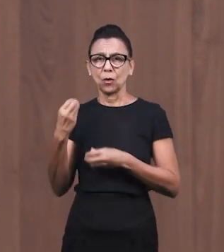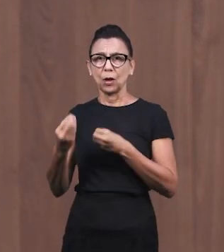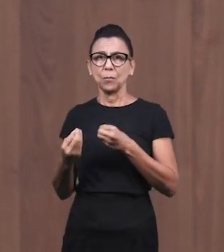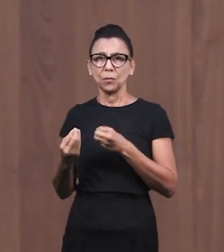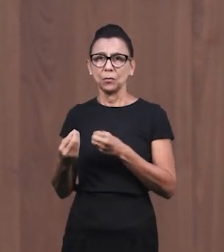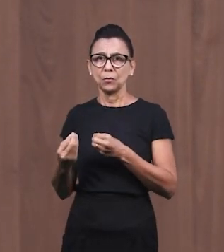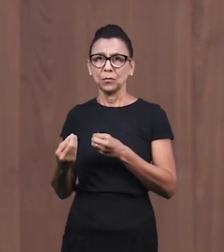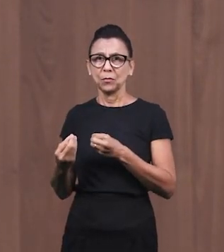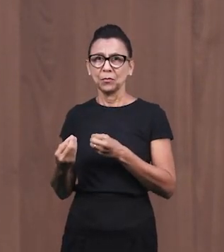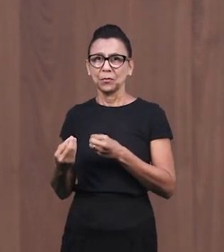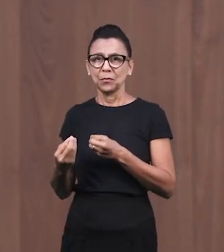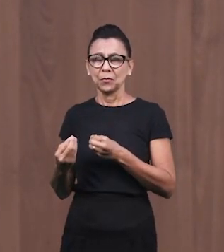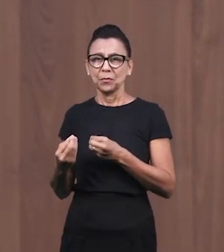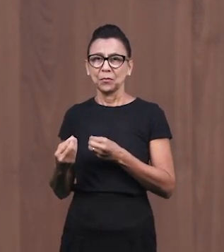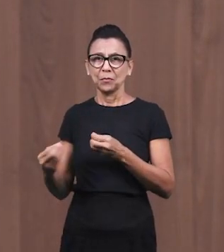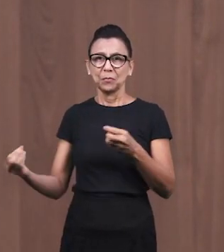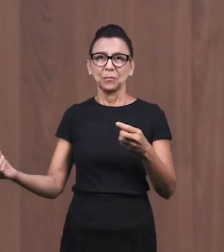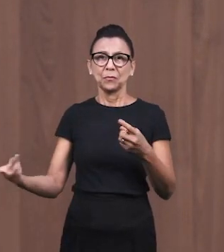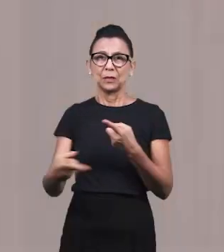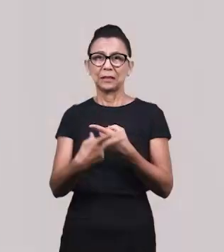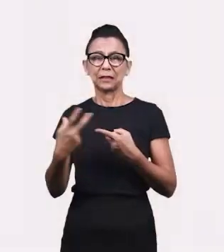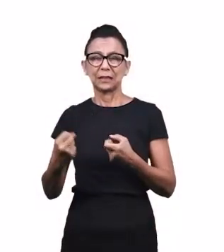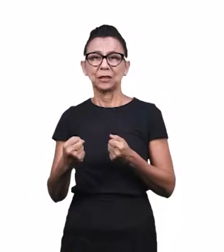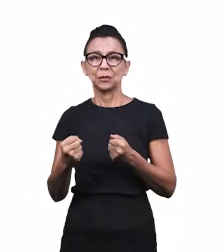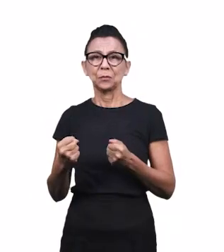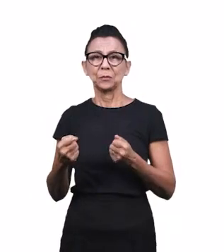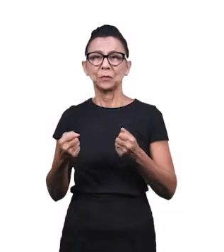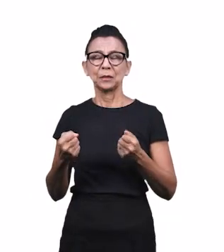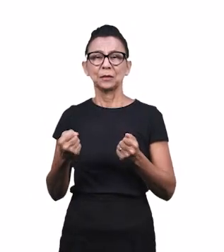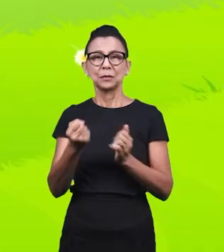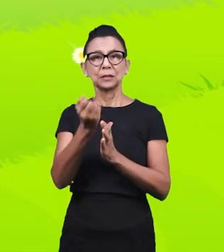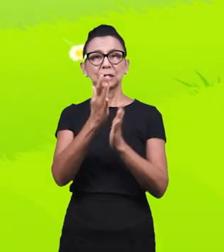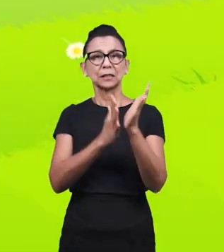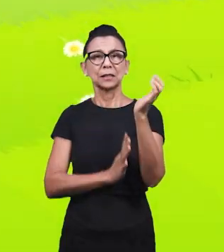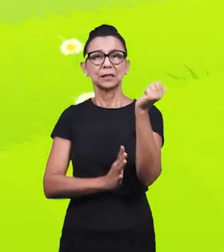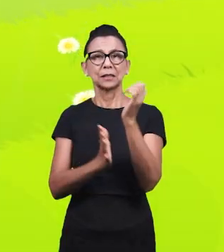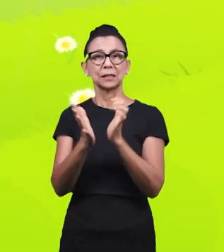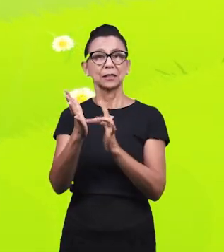victoire est dans le sang de Jésus. Amen.